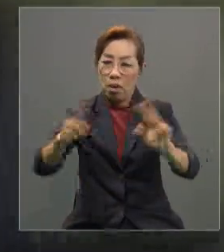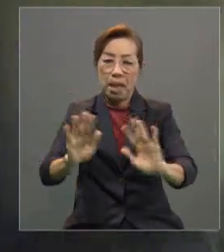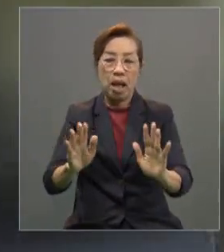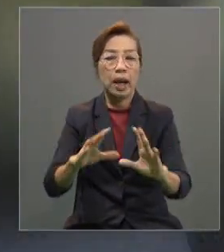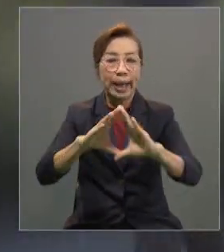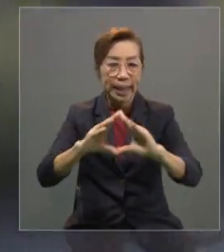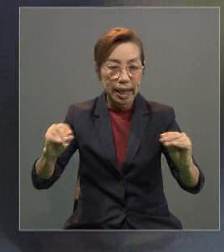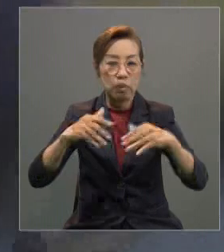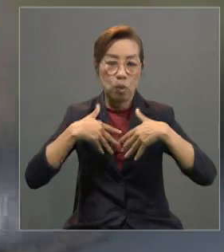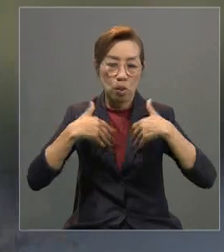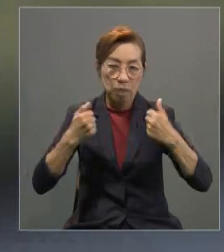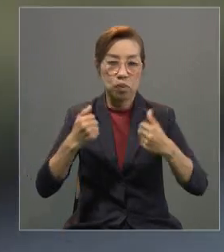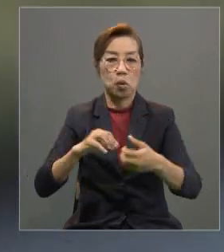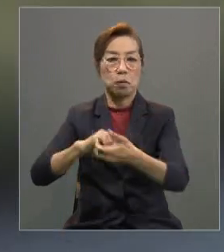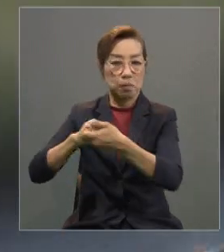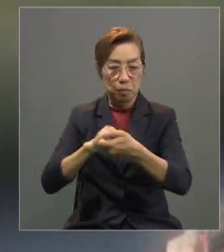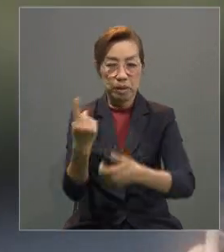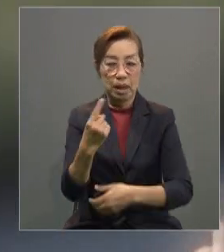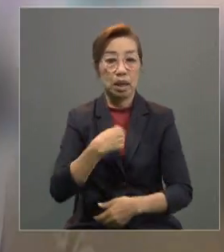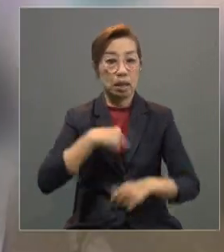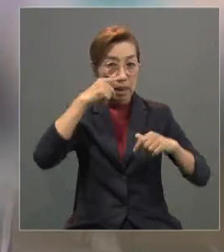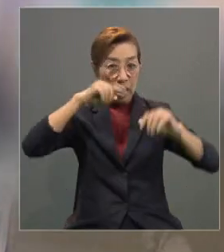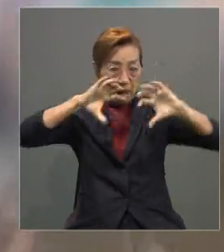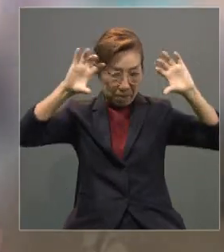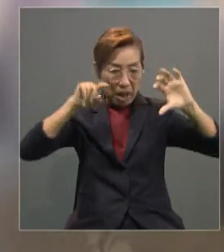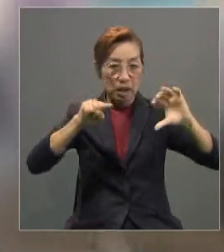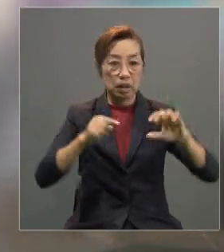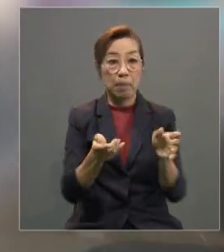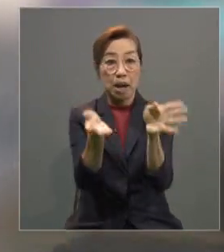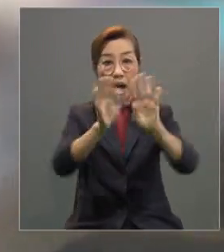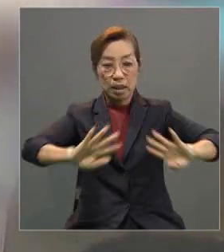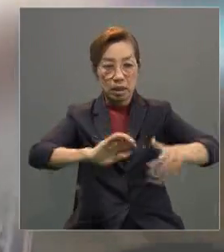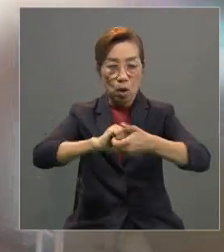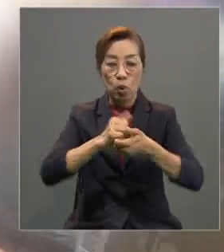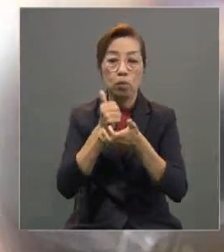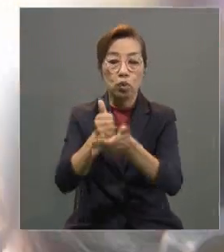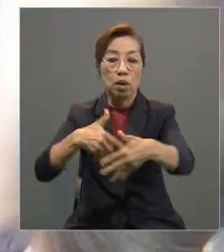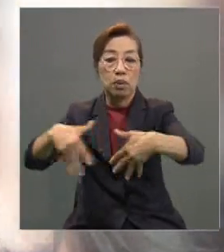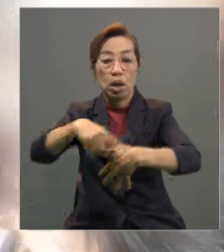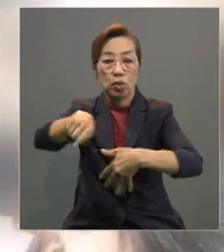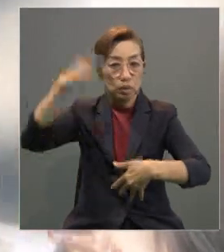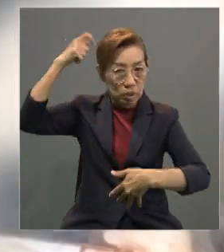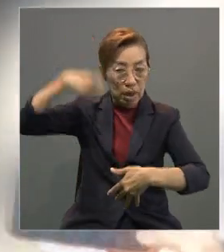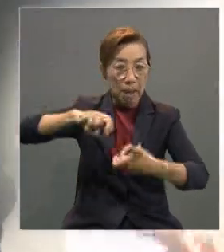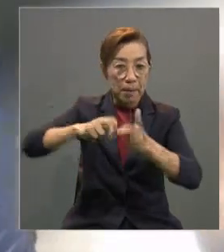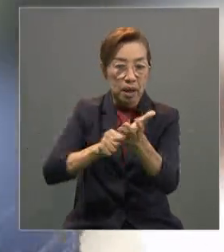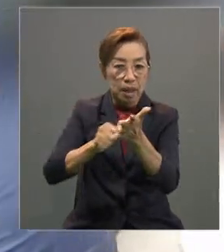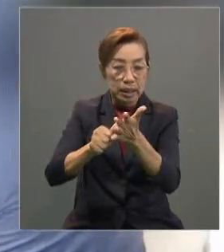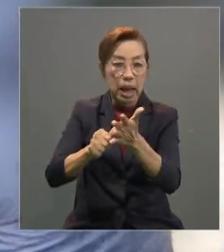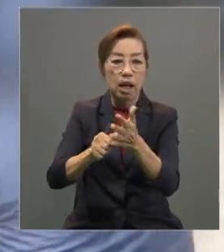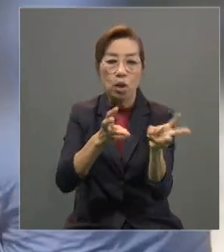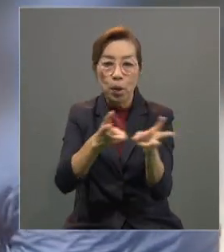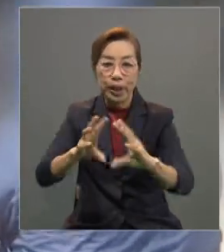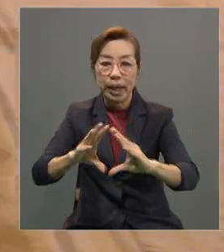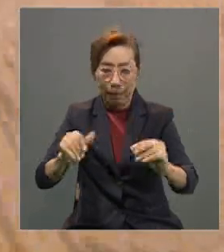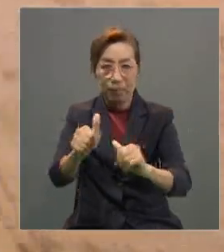คงและเป็นเอกภาพรัฐบาลจะแสดงบทบาทเชิงรุกร่วมมือกับอาเซียนช่วยเหลือด้านมนุษยธรรมและส่งเสริมการแก้ปัญหาอย่างสันติ